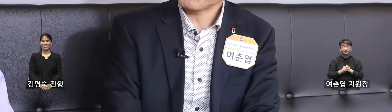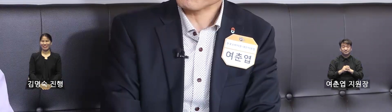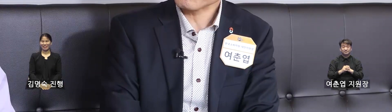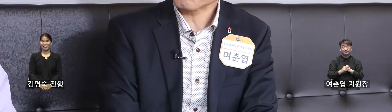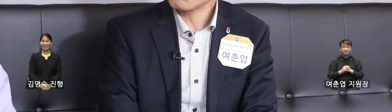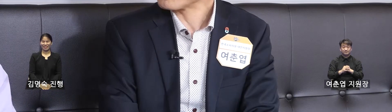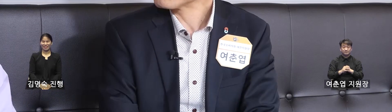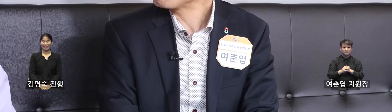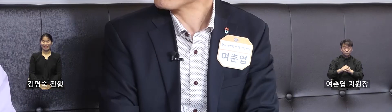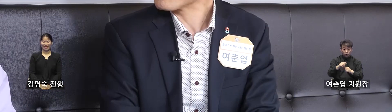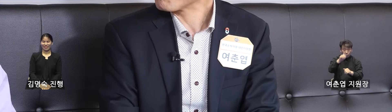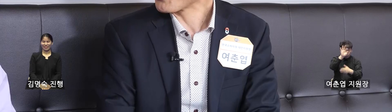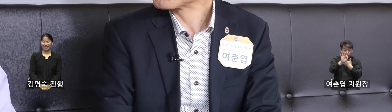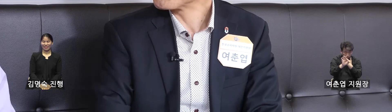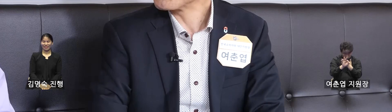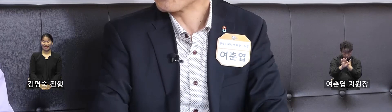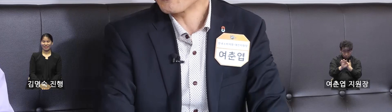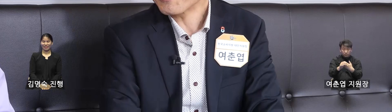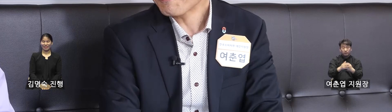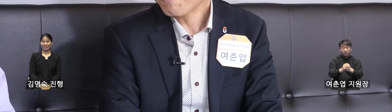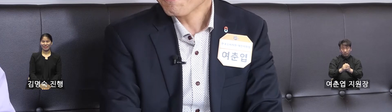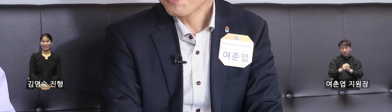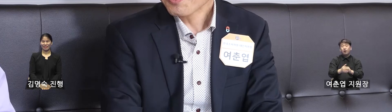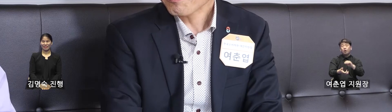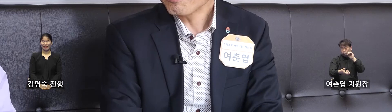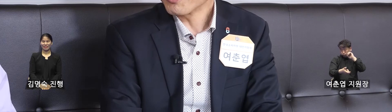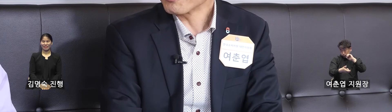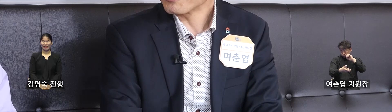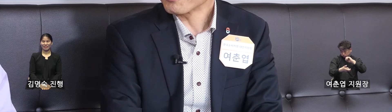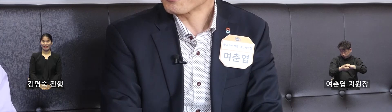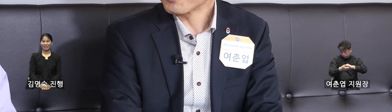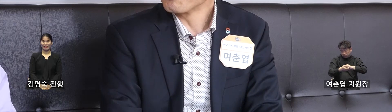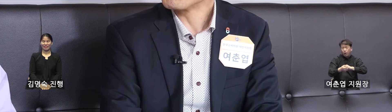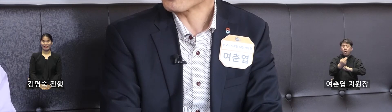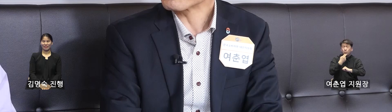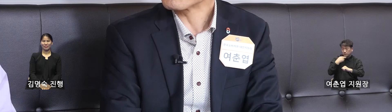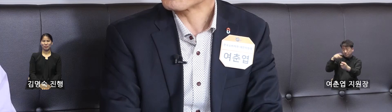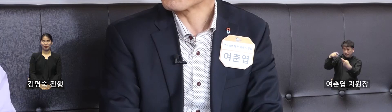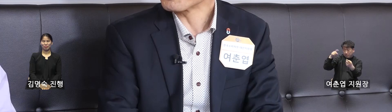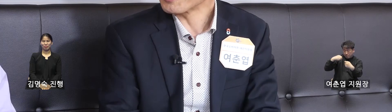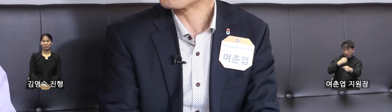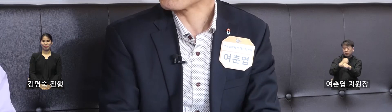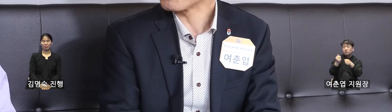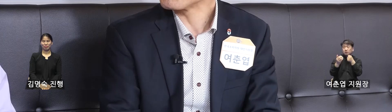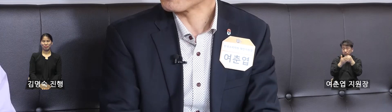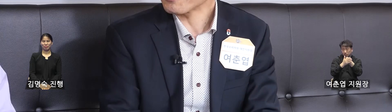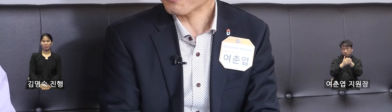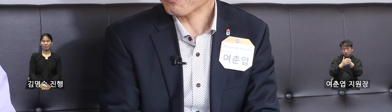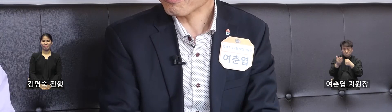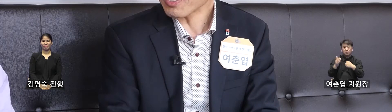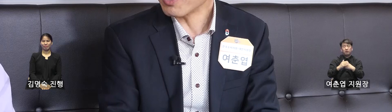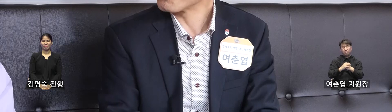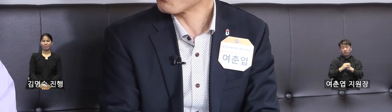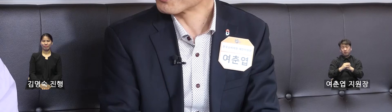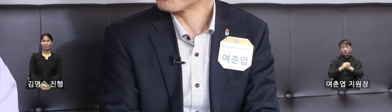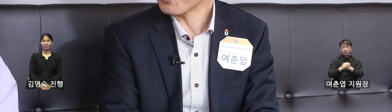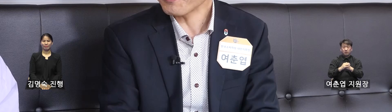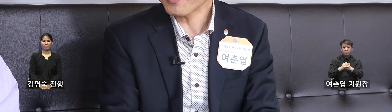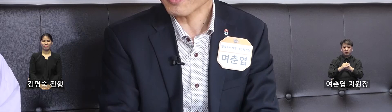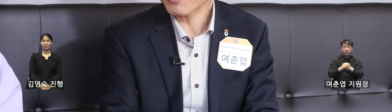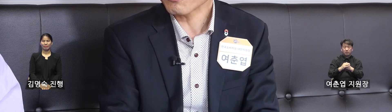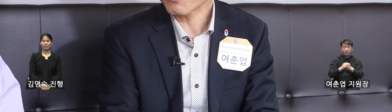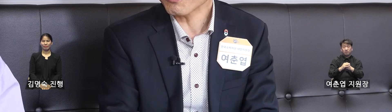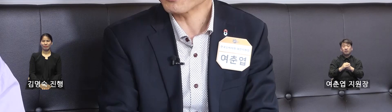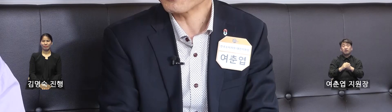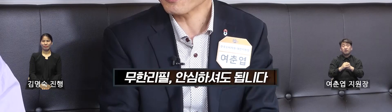네, 질은 무한리필이라고 해서 네. 뭐 염려가 저 예전에 이제 알고 있던